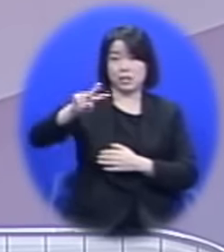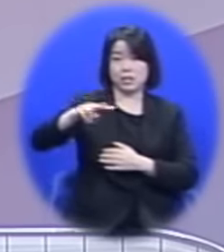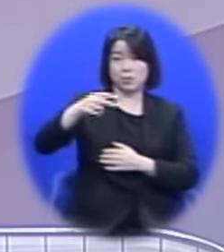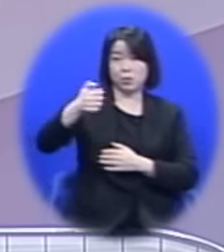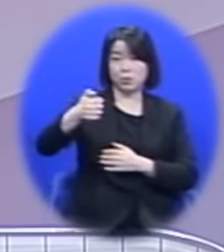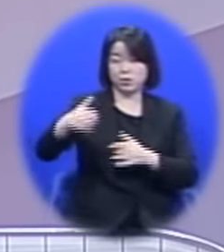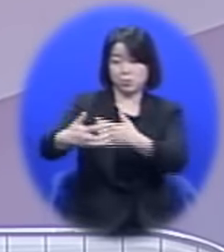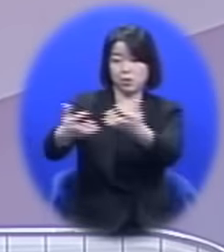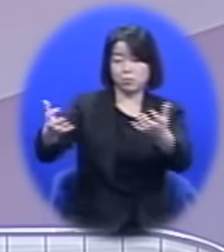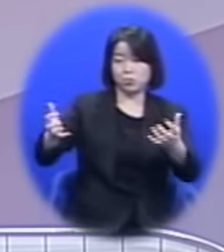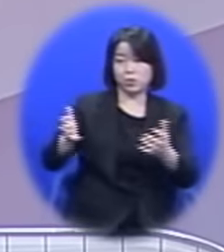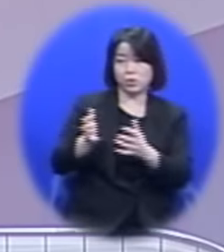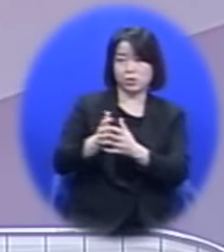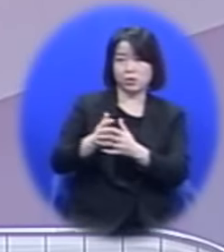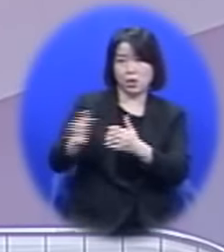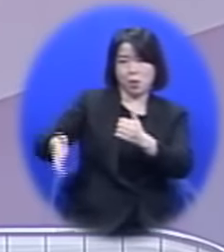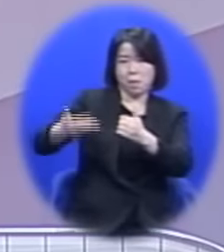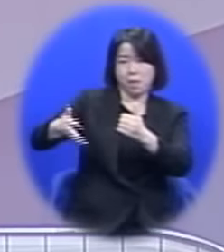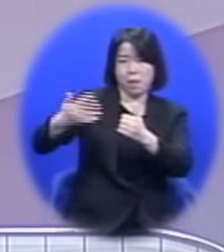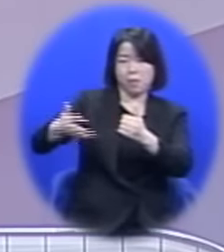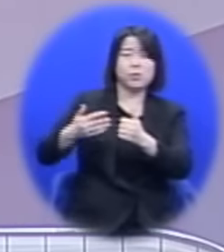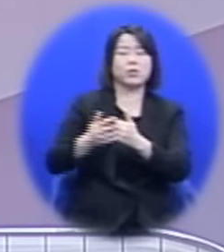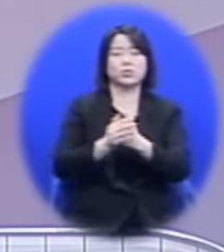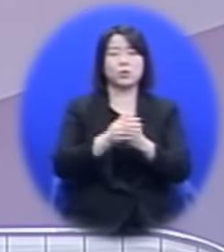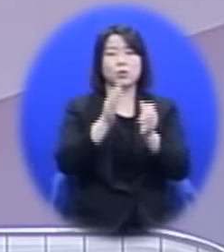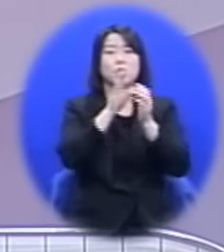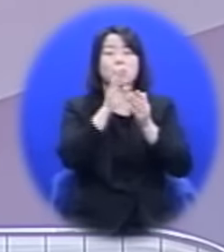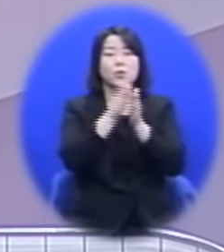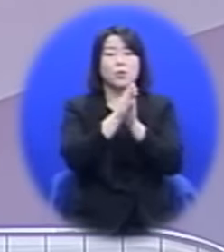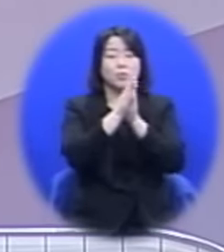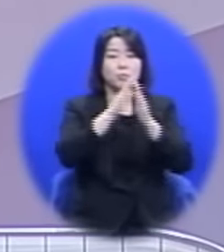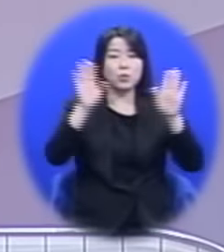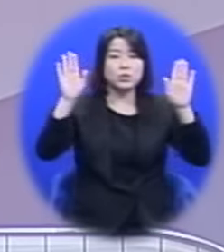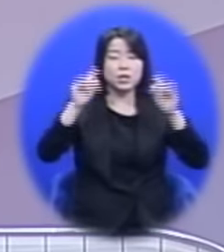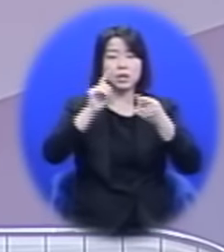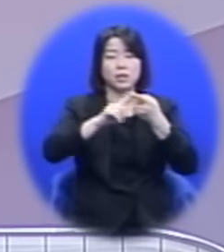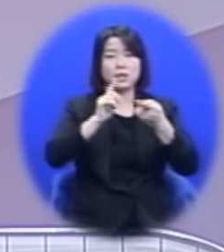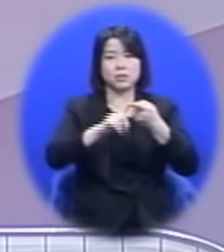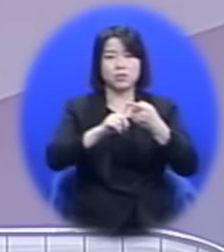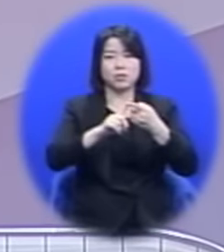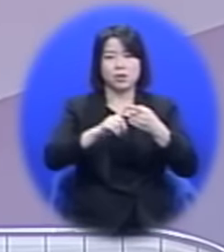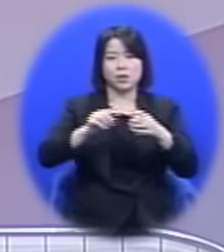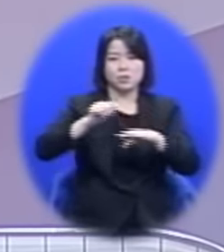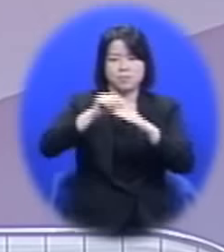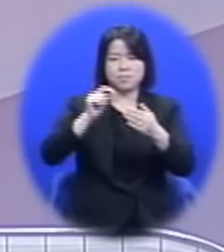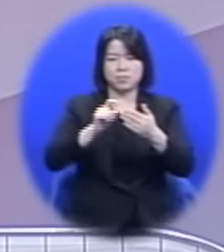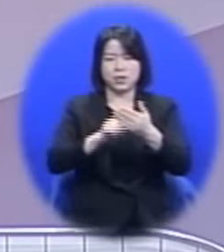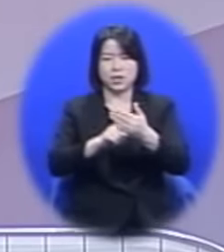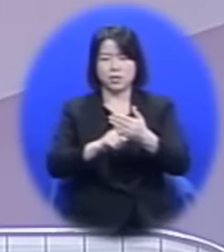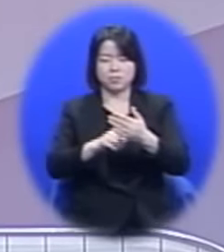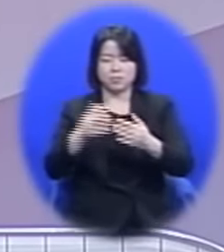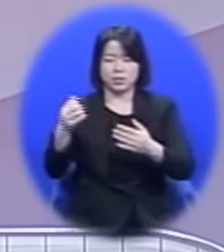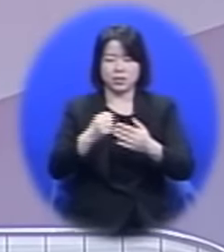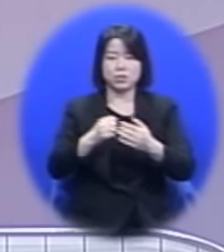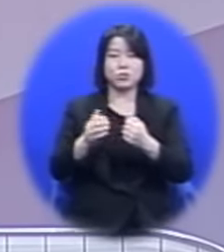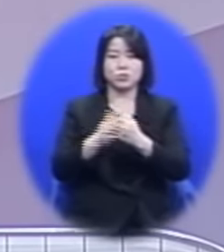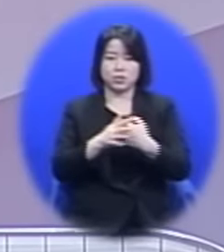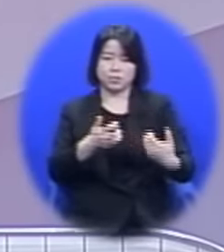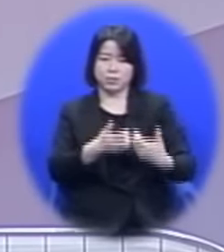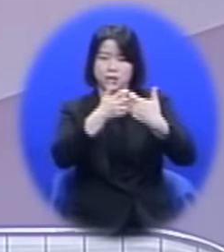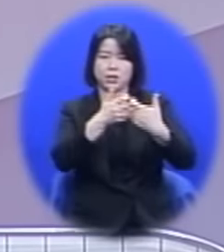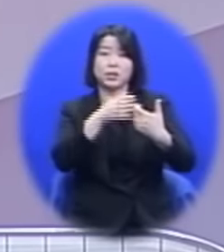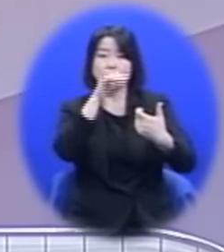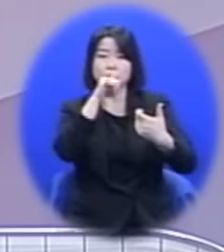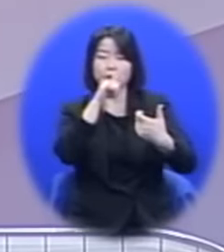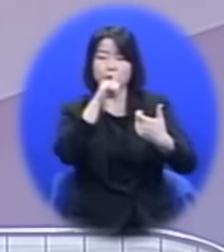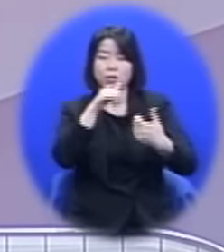250명 무리를 작당을 해서 아주 모세를 작심을 하고 모세를 대적했던 사람. 하나님이 이 고라에게